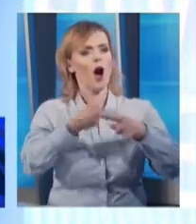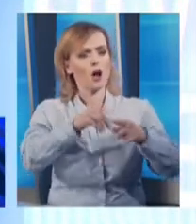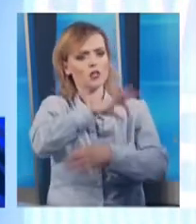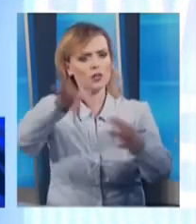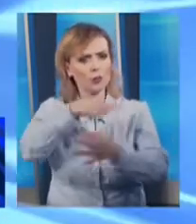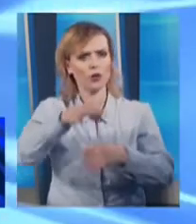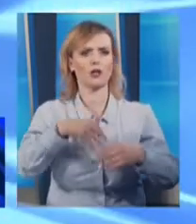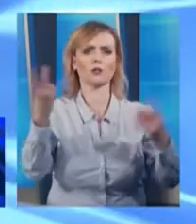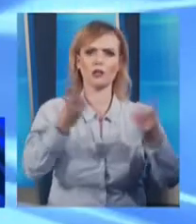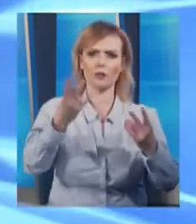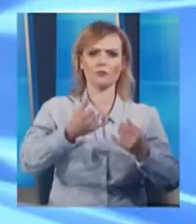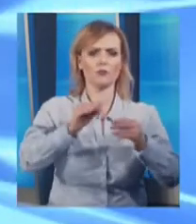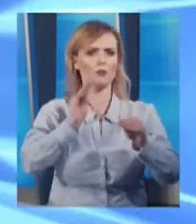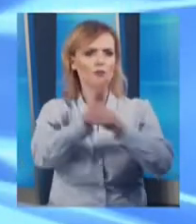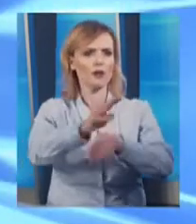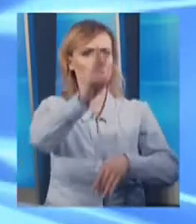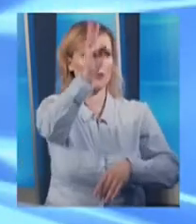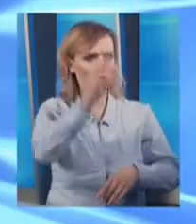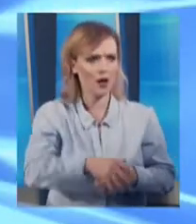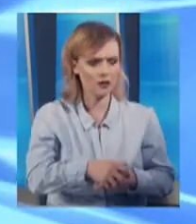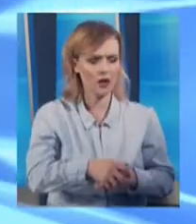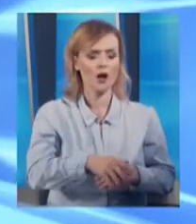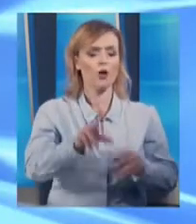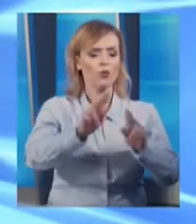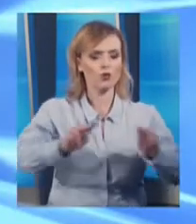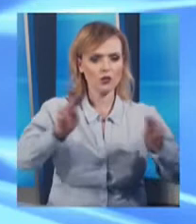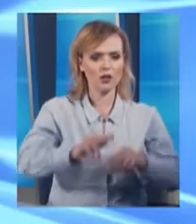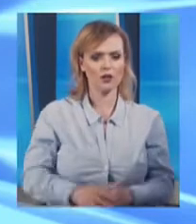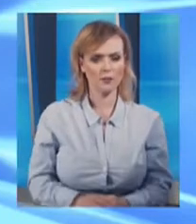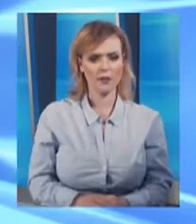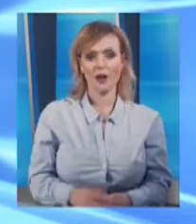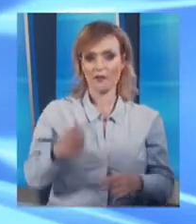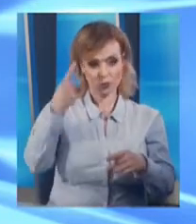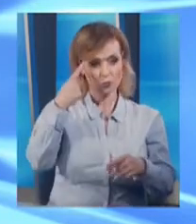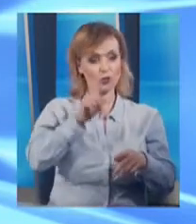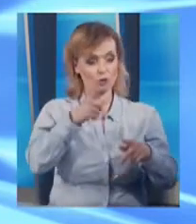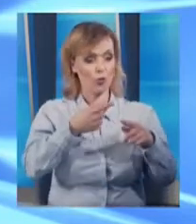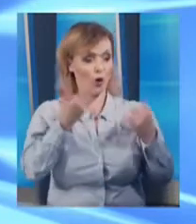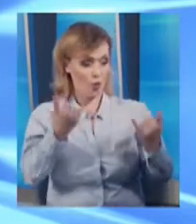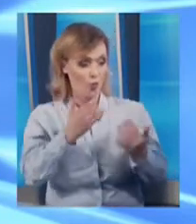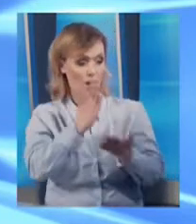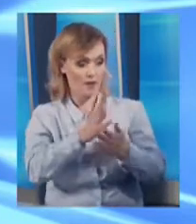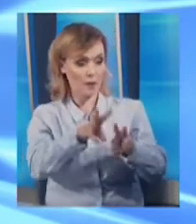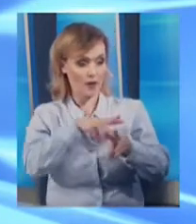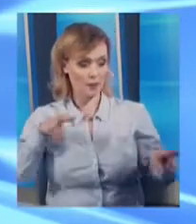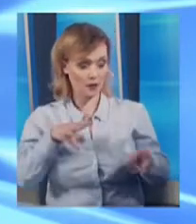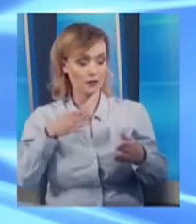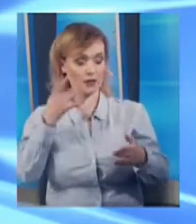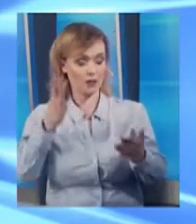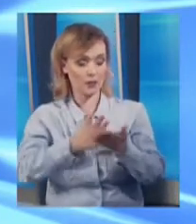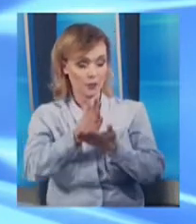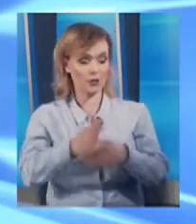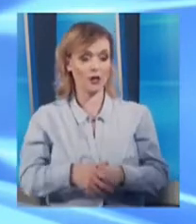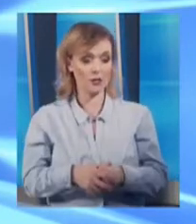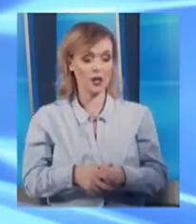reparăm și școli. Credeți că acest lucru se poate face cu actualul Parlament, așa cum este el? Are Maia Sandu în eventualitatea în care va